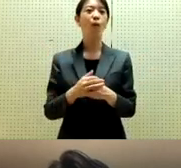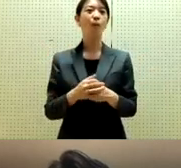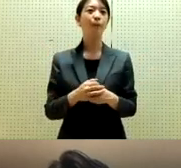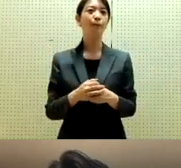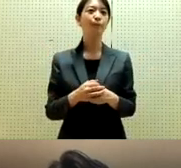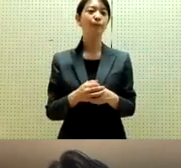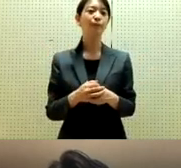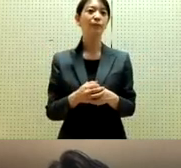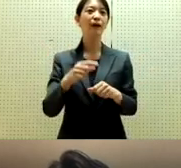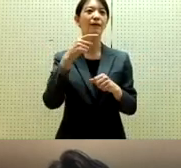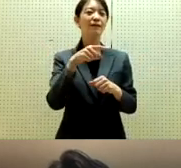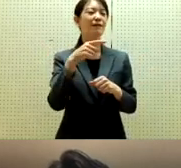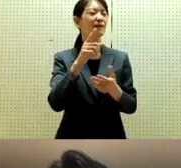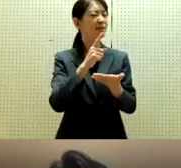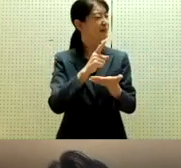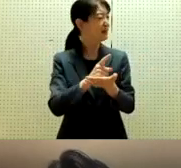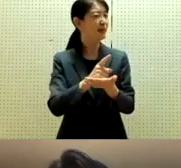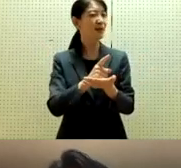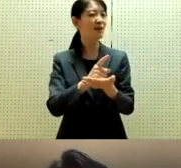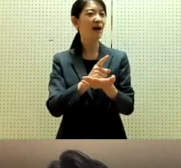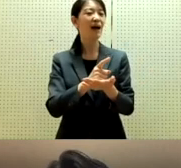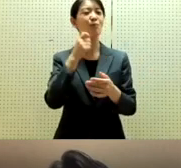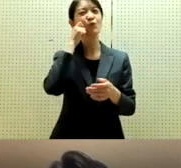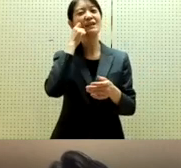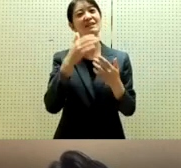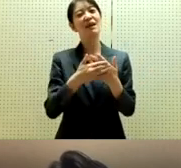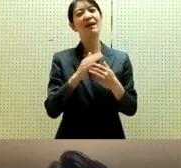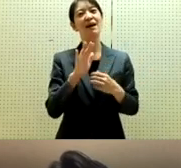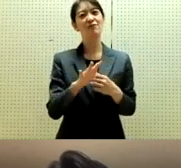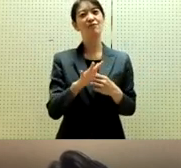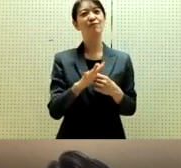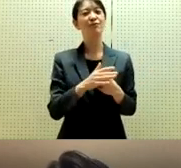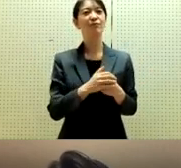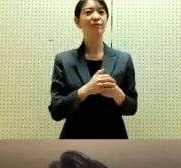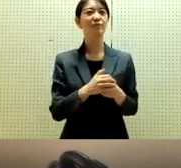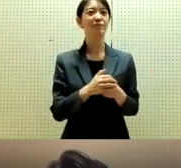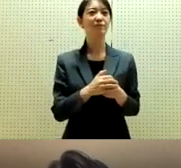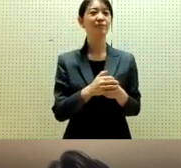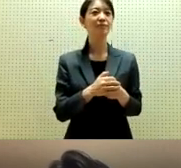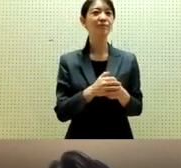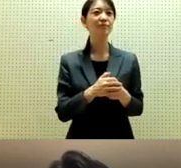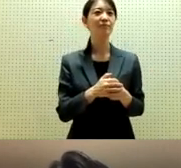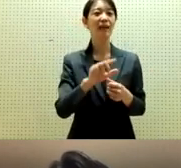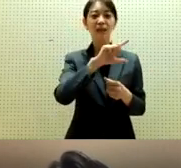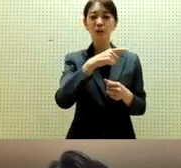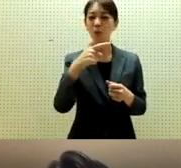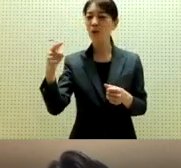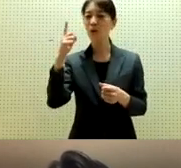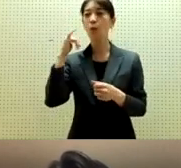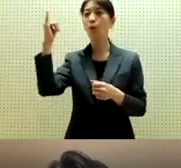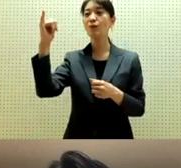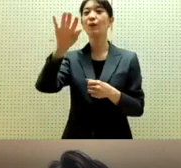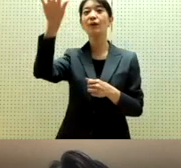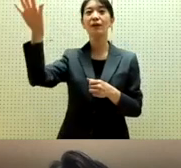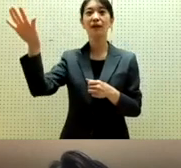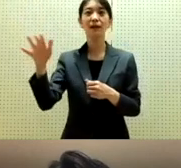生だけではなかなかつかめないことも正直あるので、まあ、いろんなことをですね保護者の方が学校や先生たちに